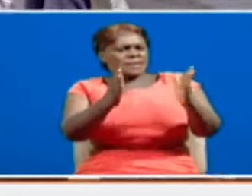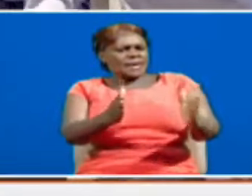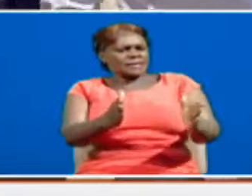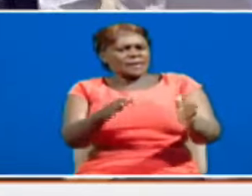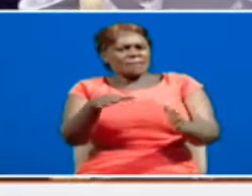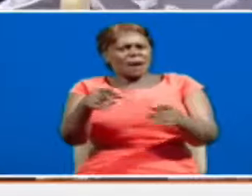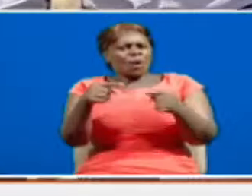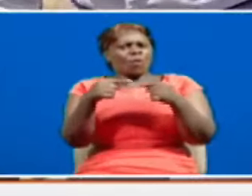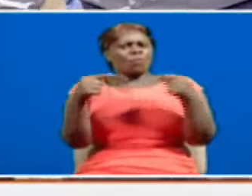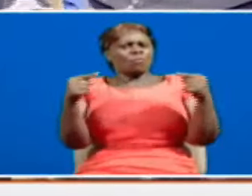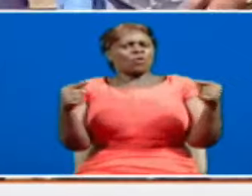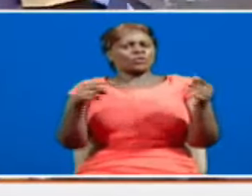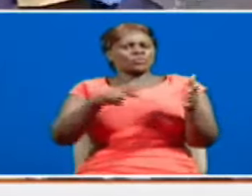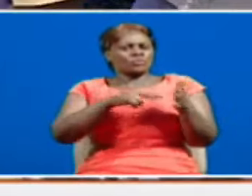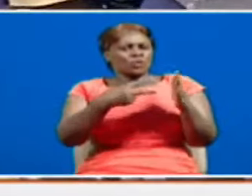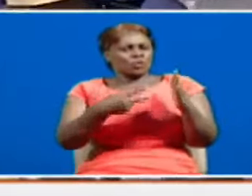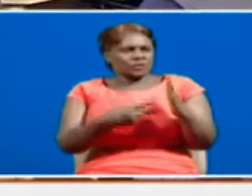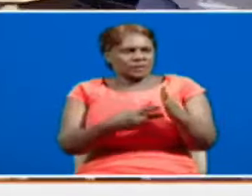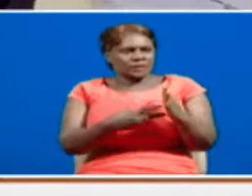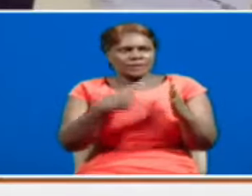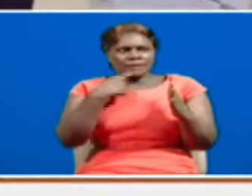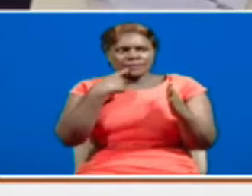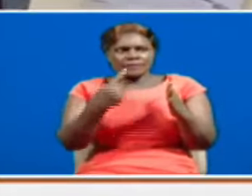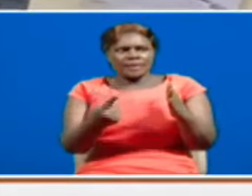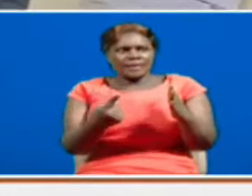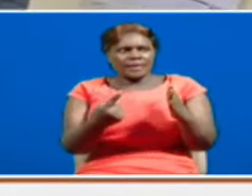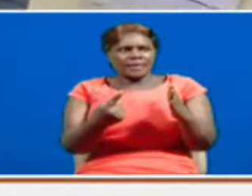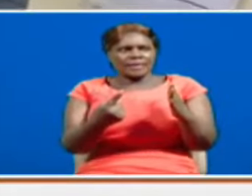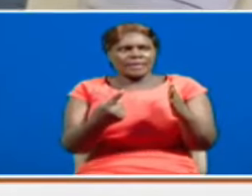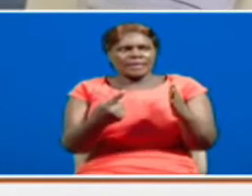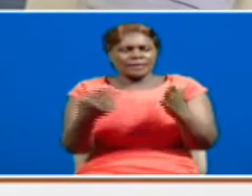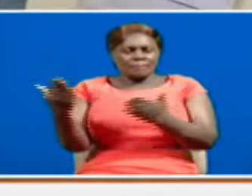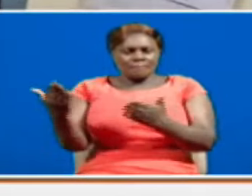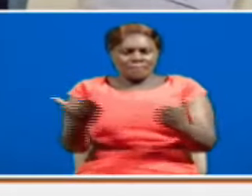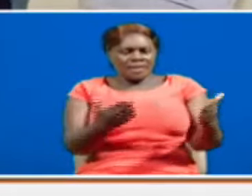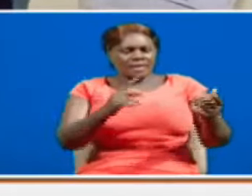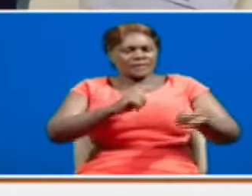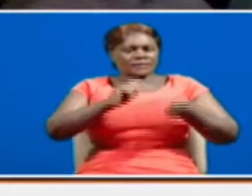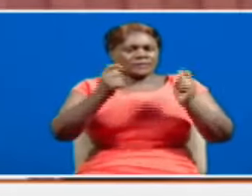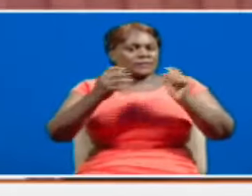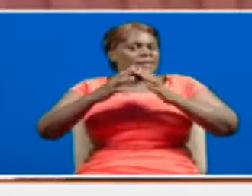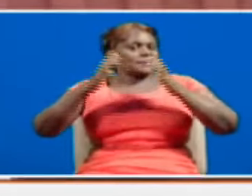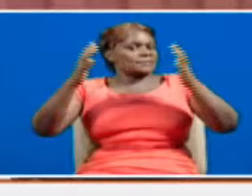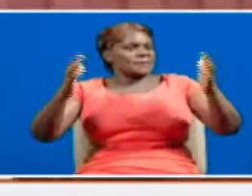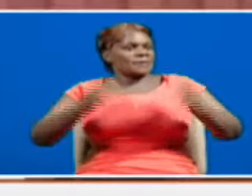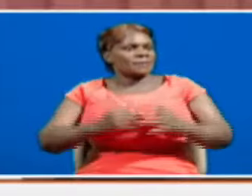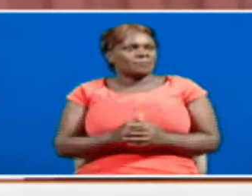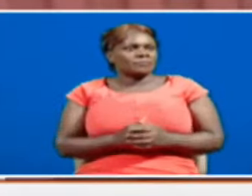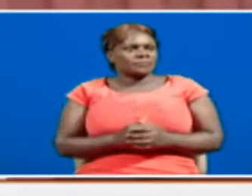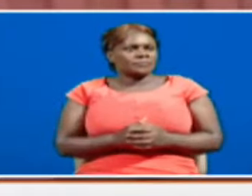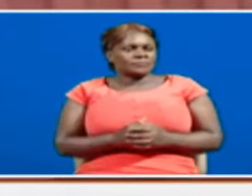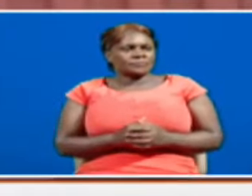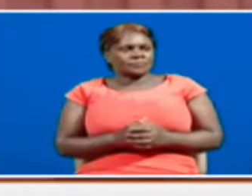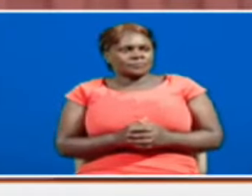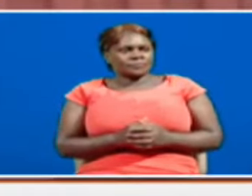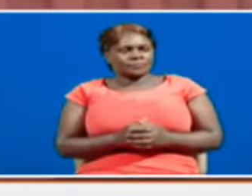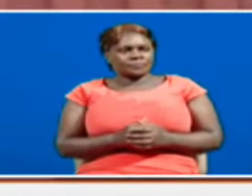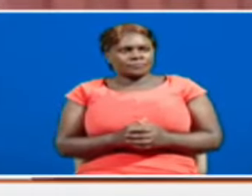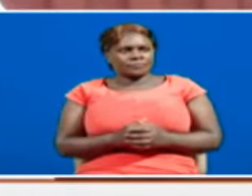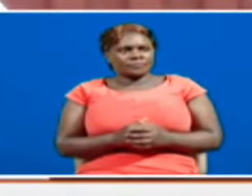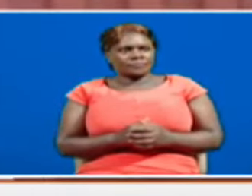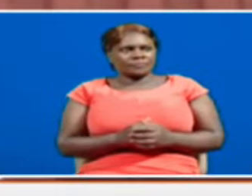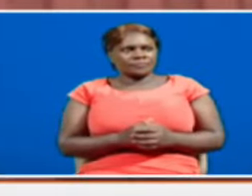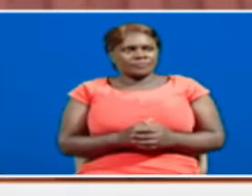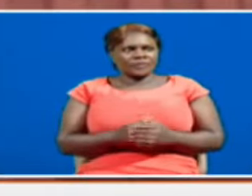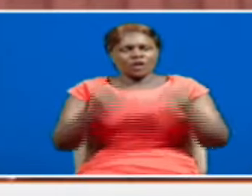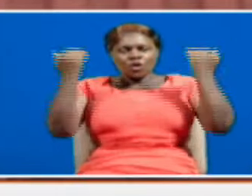wamekuwa wakipinga mpango huu akiutaja kama ambao utaleta mabadiliko makubwa. Pia imesemekana ati mambo